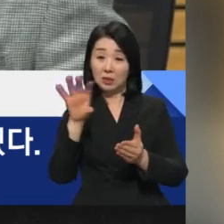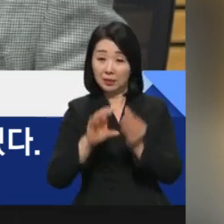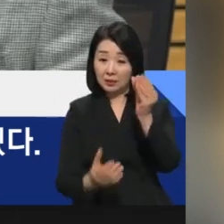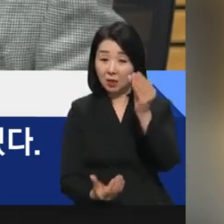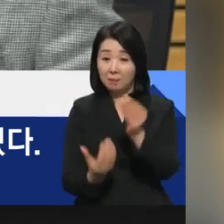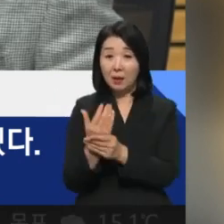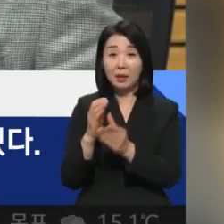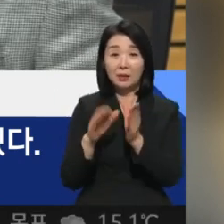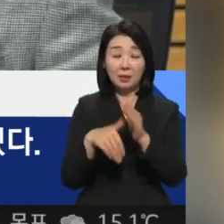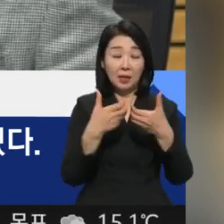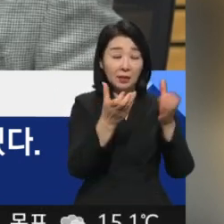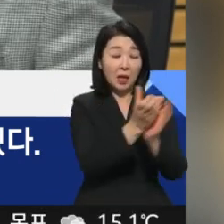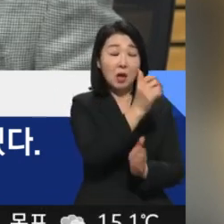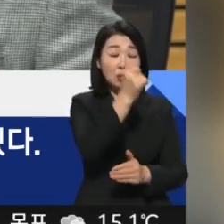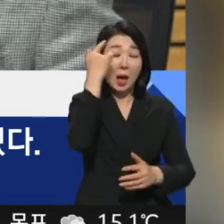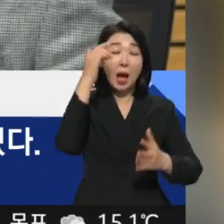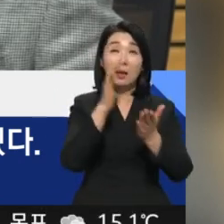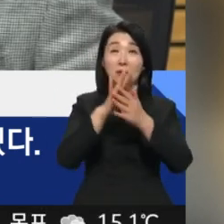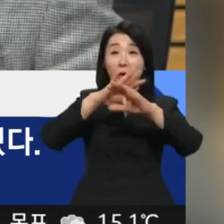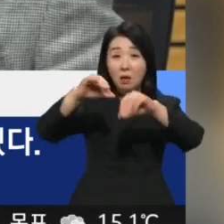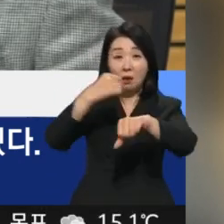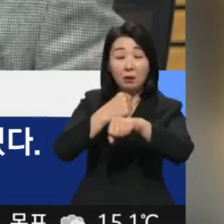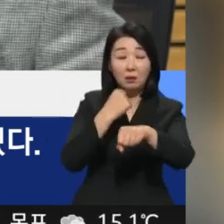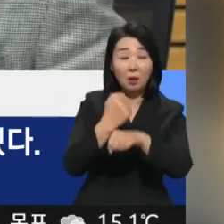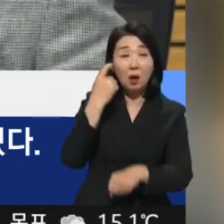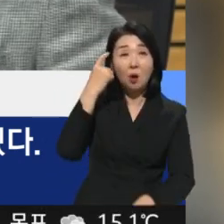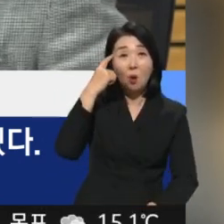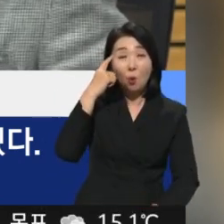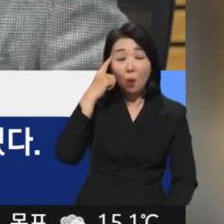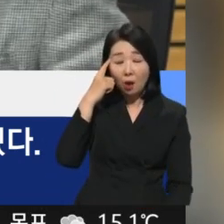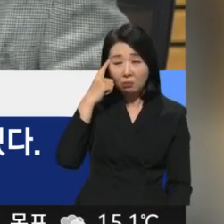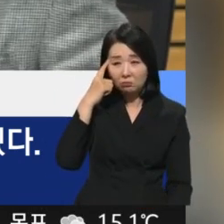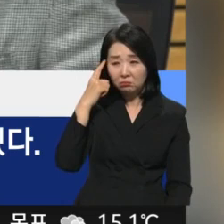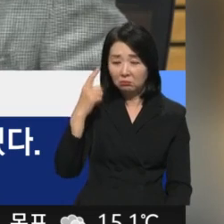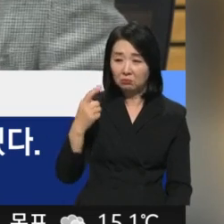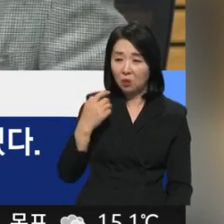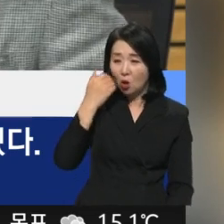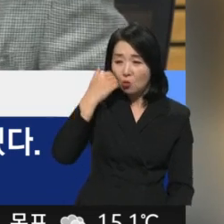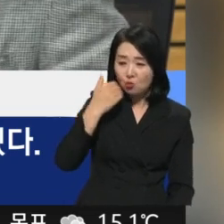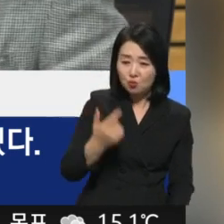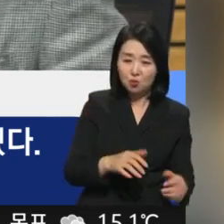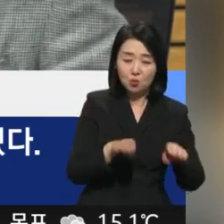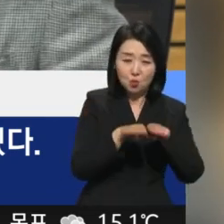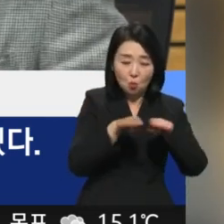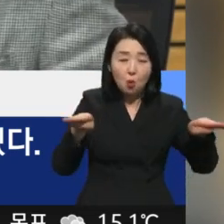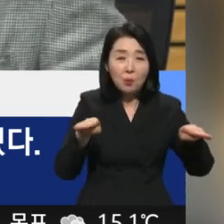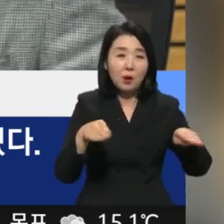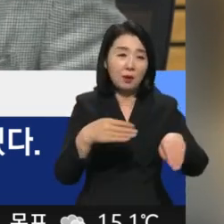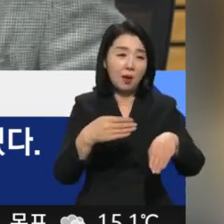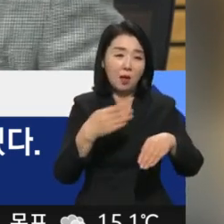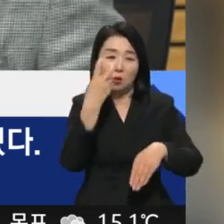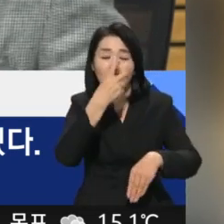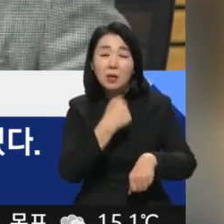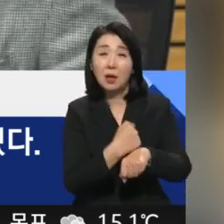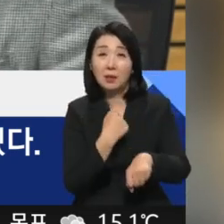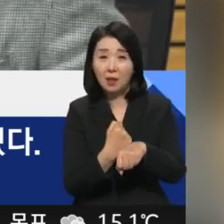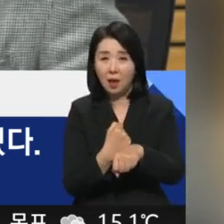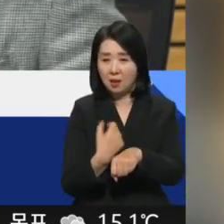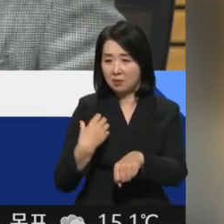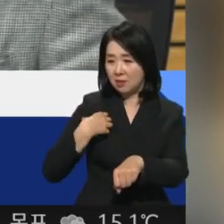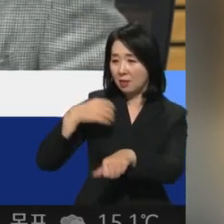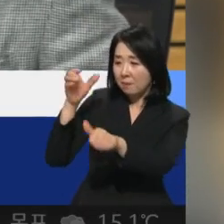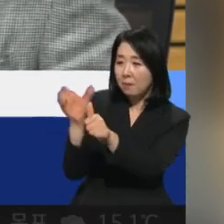나서서 척결하겠다. 철저히 성역 없이 조사해서 책임을 응분의 책임을 엄히 묻겠다. 이건